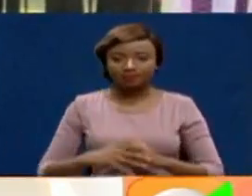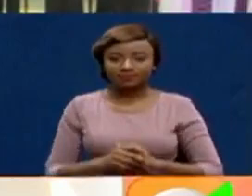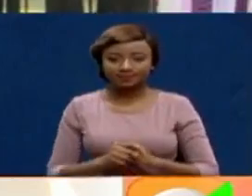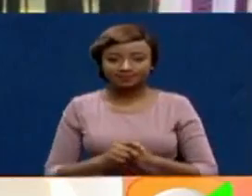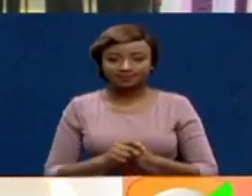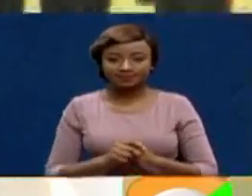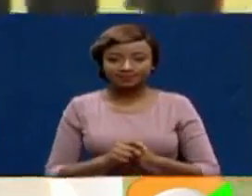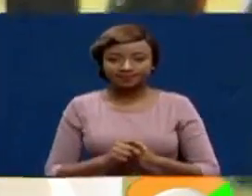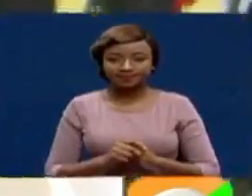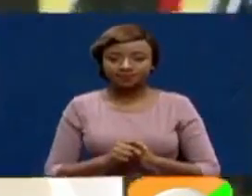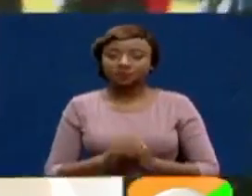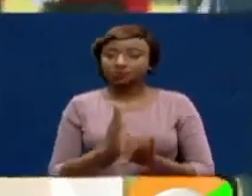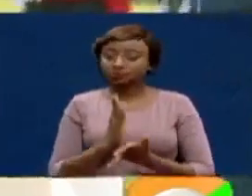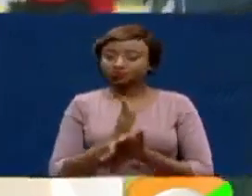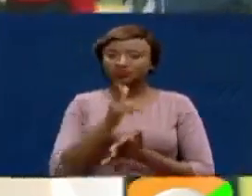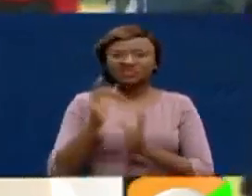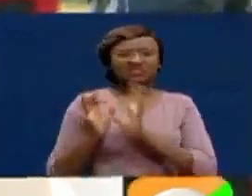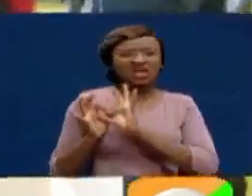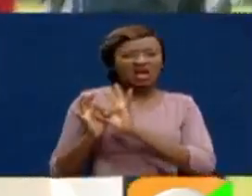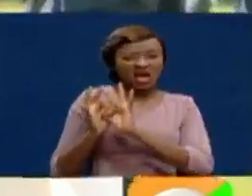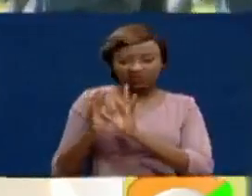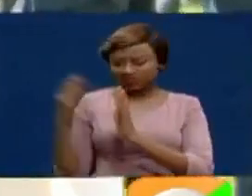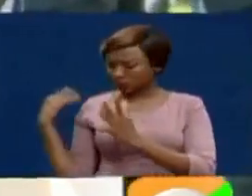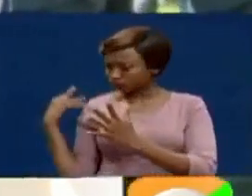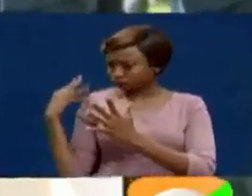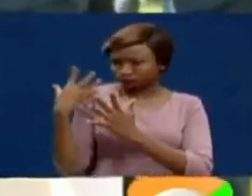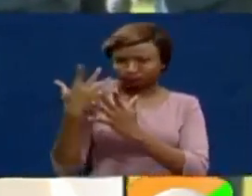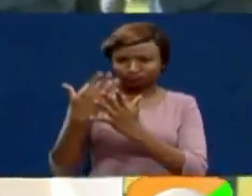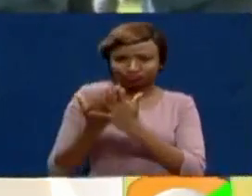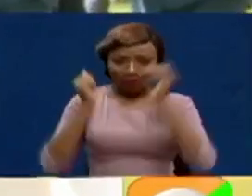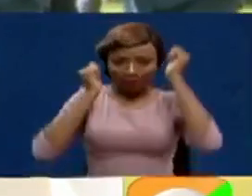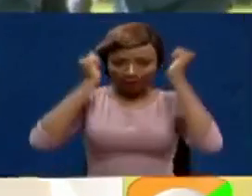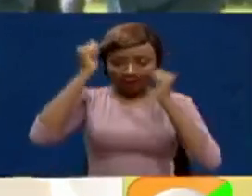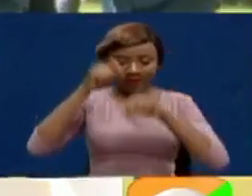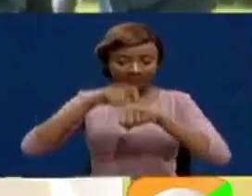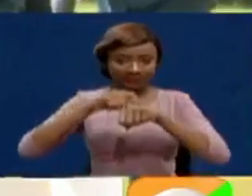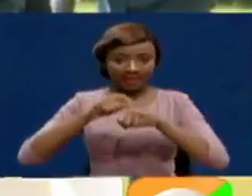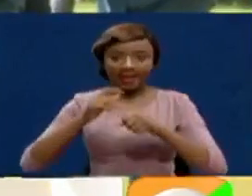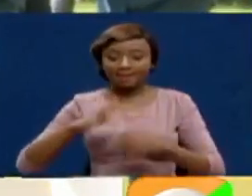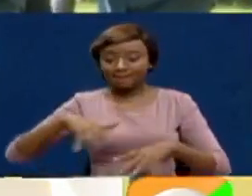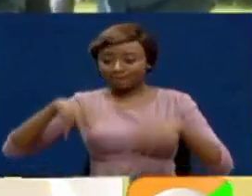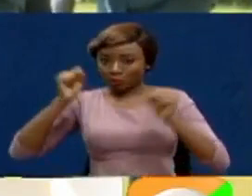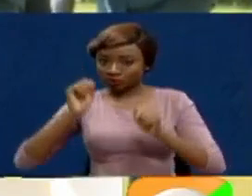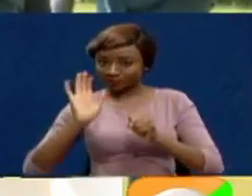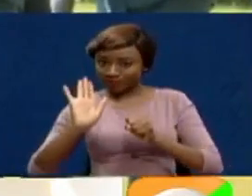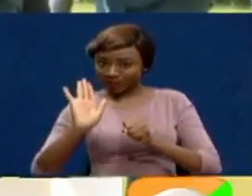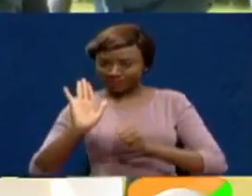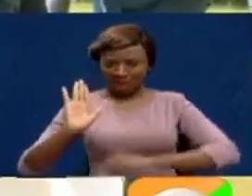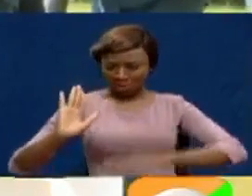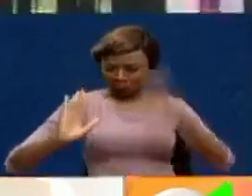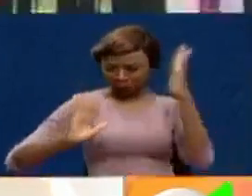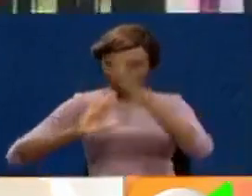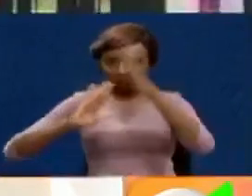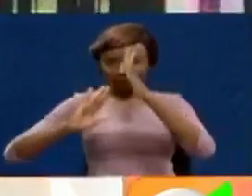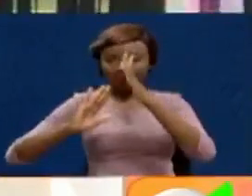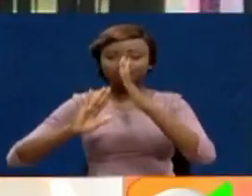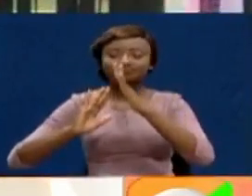Ni moja wapo tu wa desturi za wanajeshi wanapompumzisha mwanajeshi wa kiwango cha